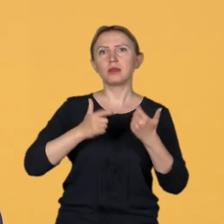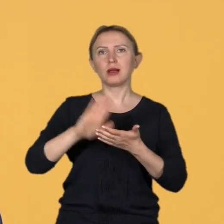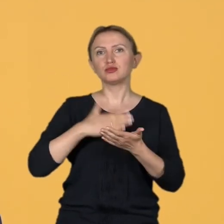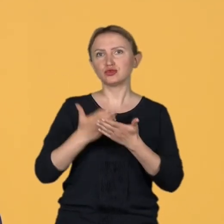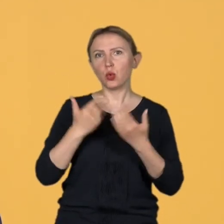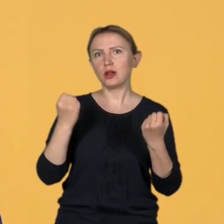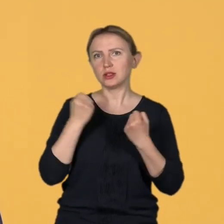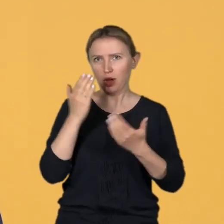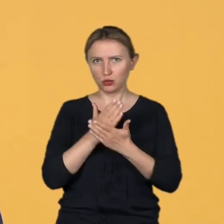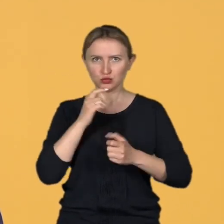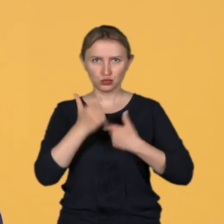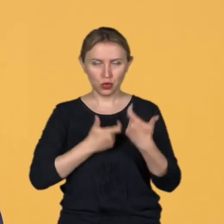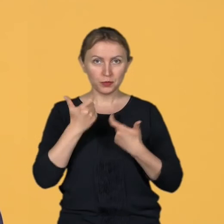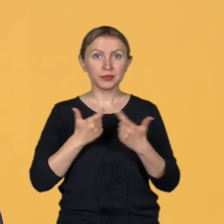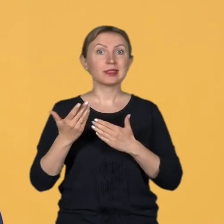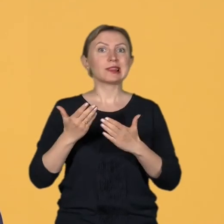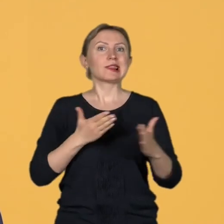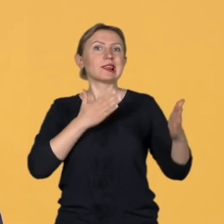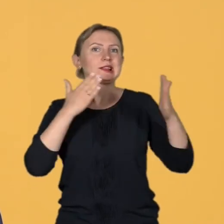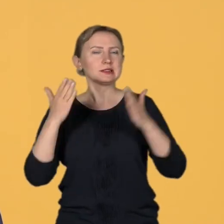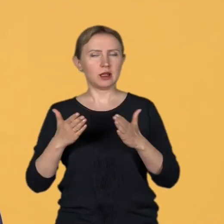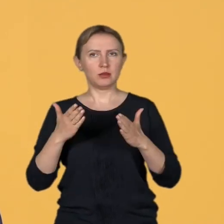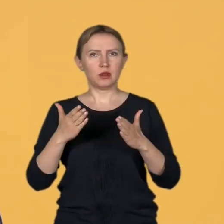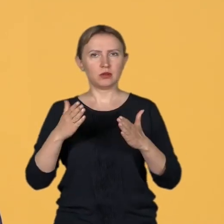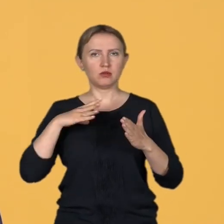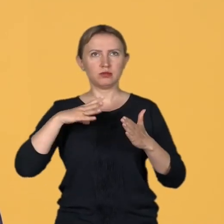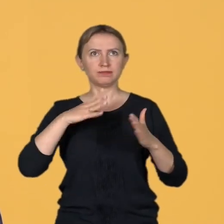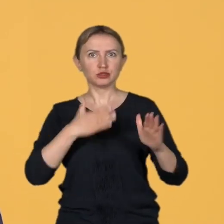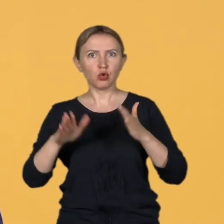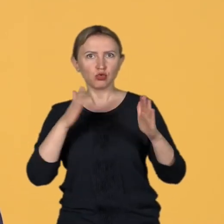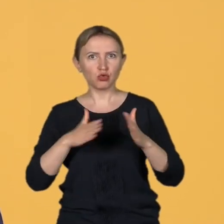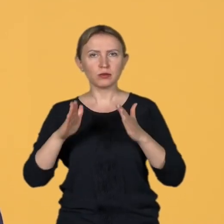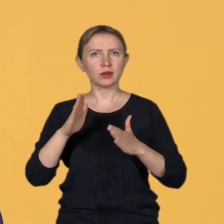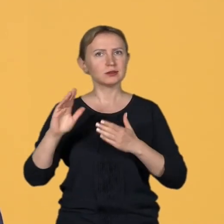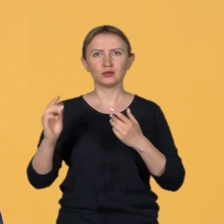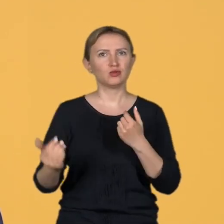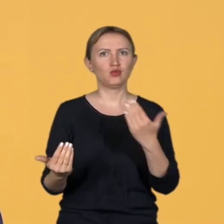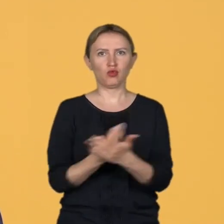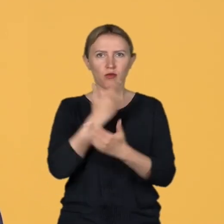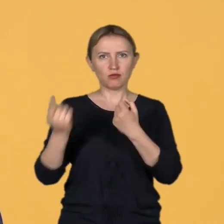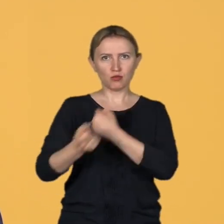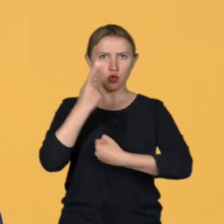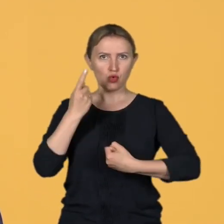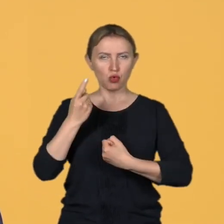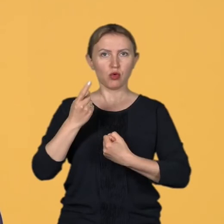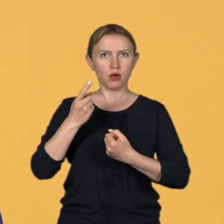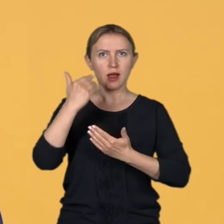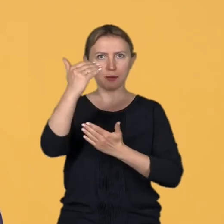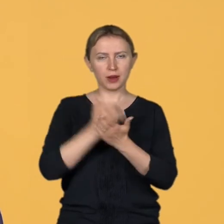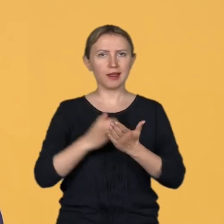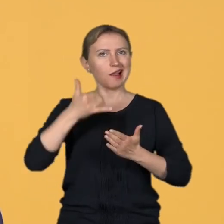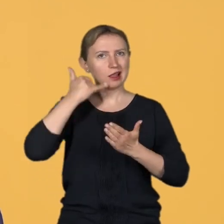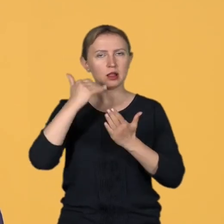które już są realizowane. Kolejne, które przygotowujemy, to jest taka dość innowacyjna aplikacja, która ma